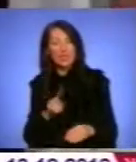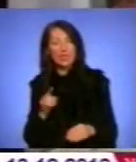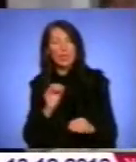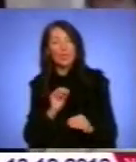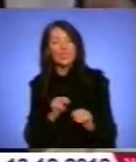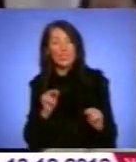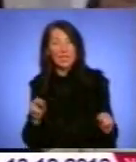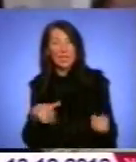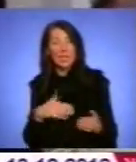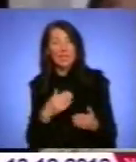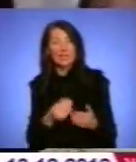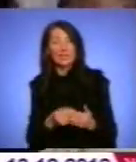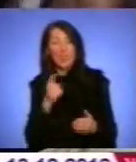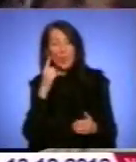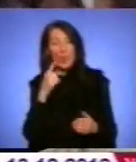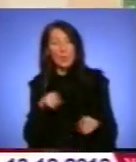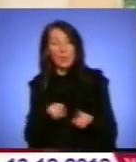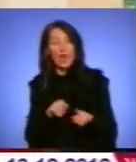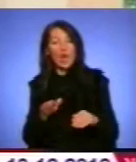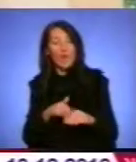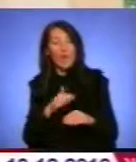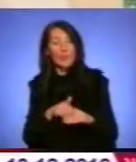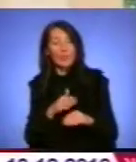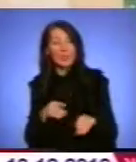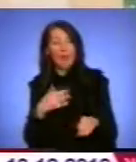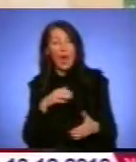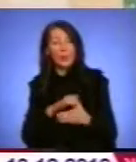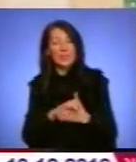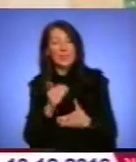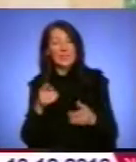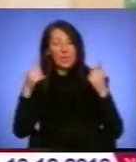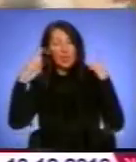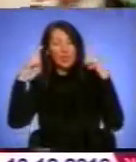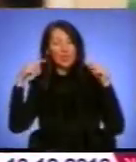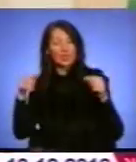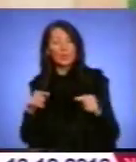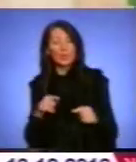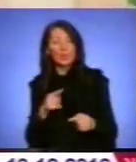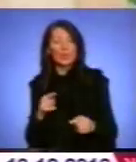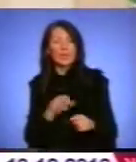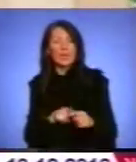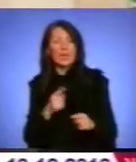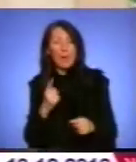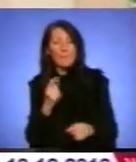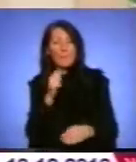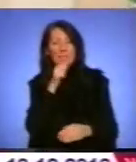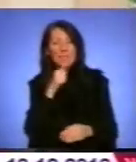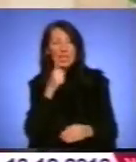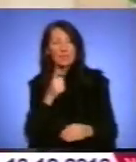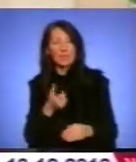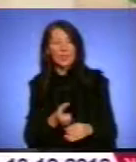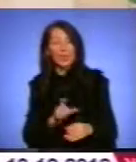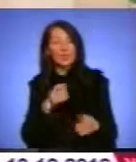вчителька своїм прискіпливим оком також похвалила. Я ознайомилася з її творчістю цього перший рік оцей. І